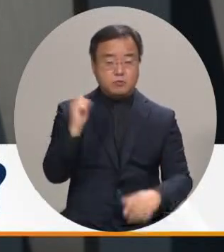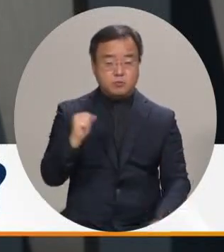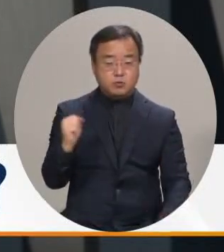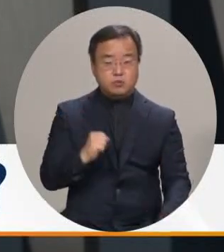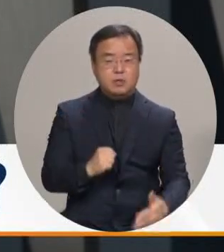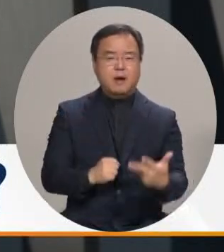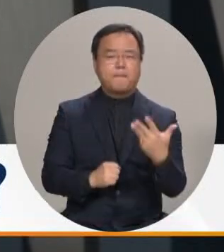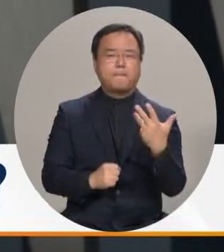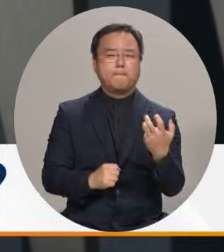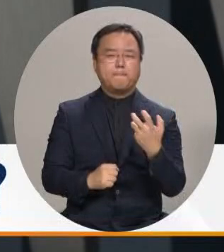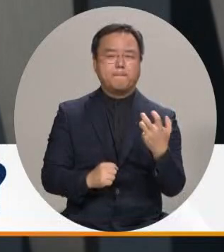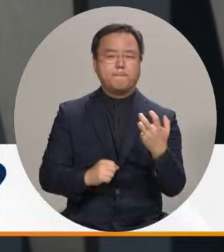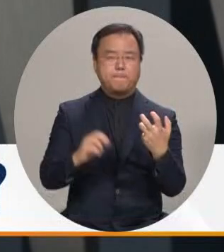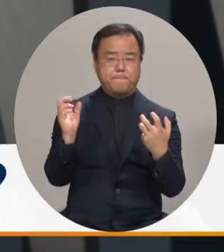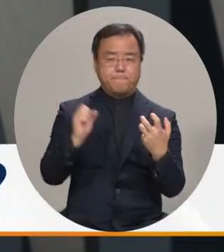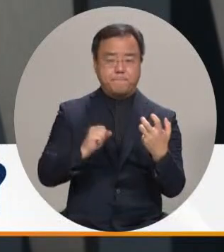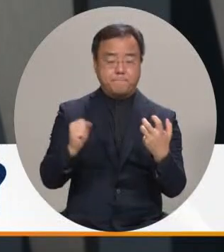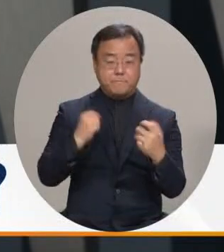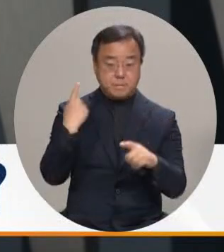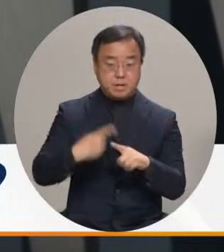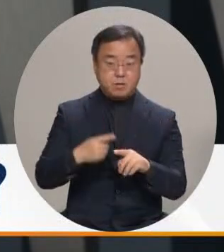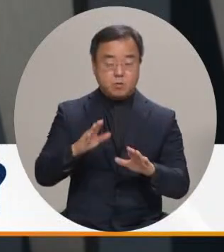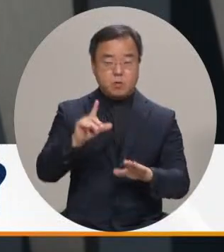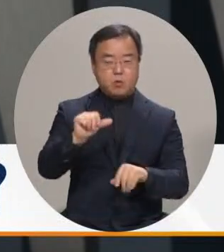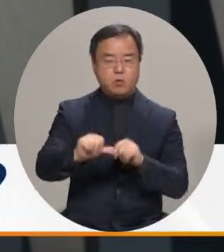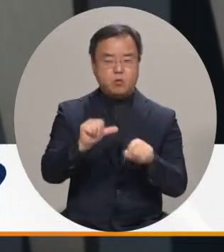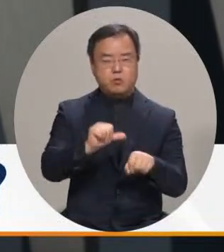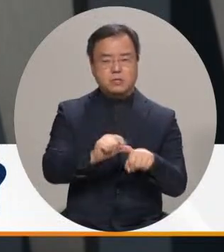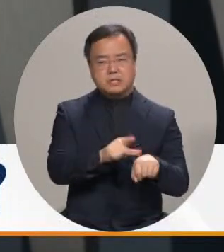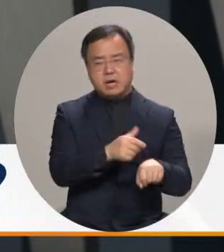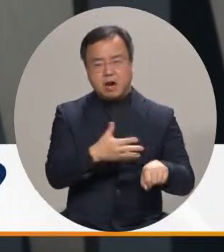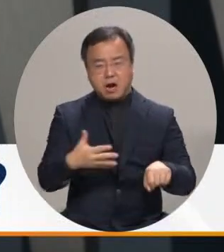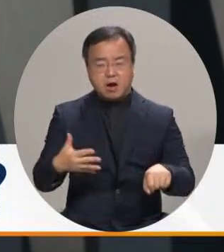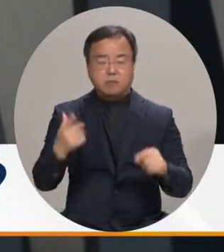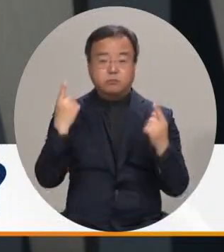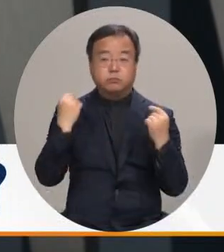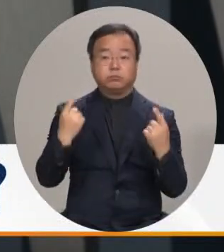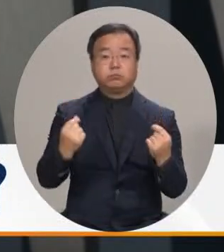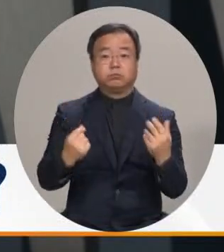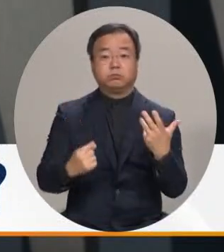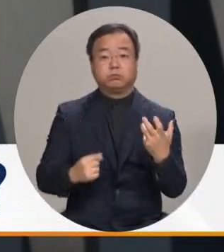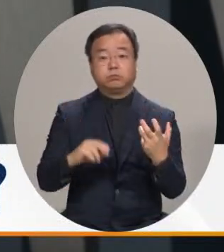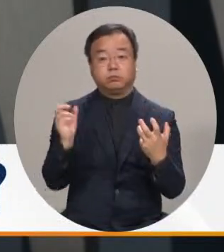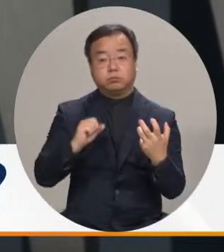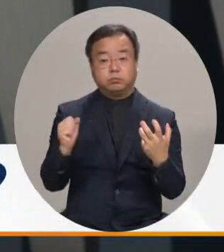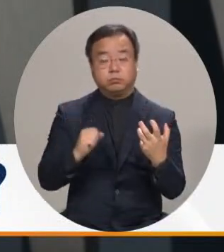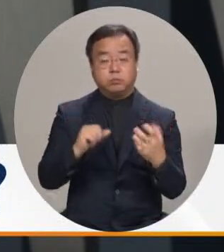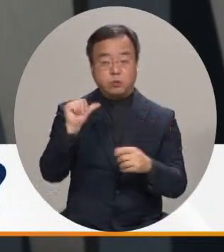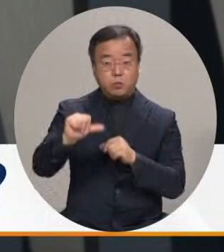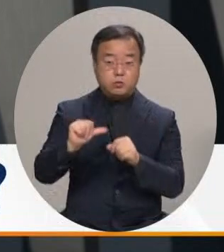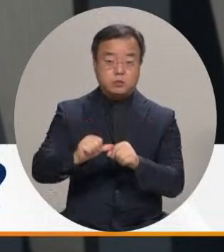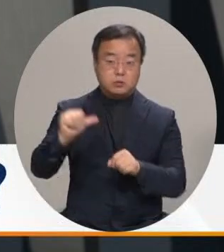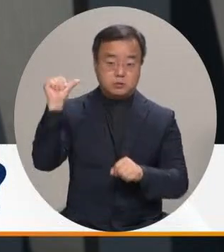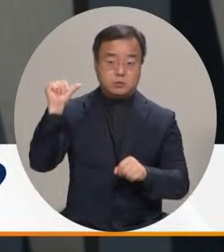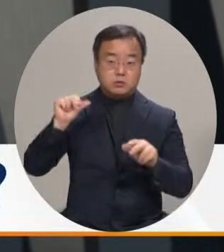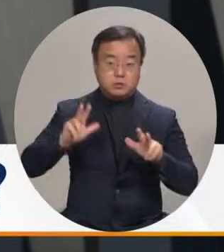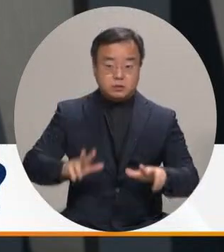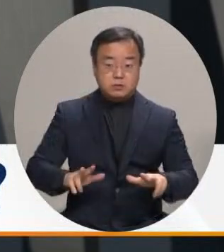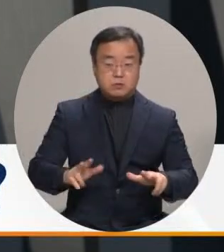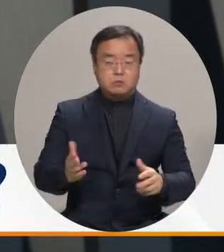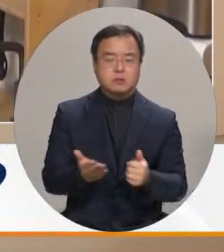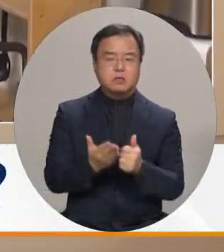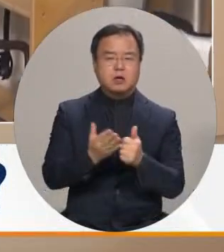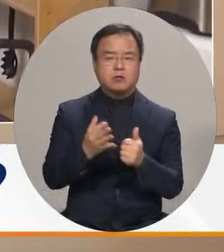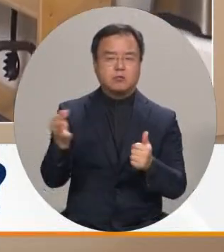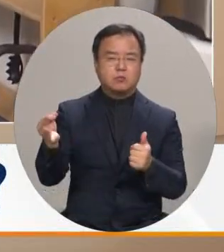있거든요 근데 5년이 는 지금도 여전히 80% 그러니까 5년 전이나 지금이나 양육비